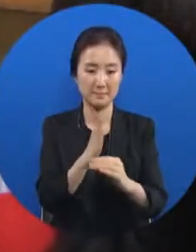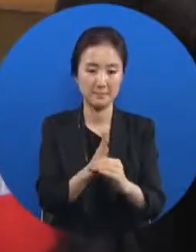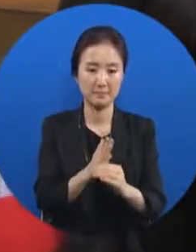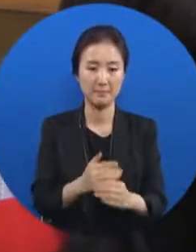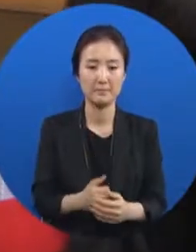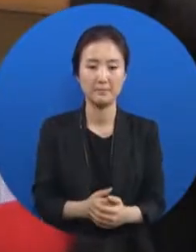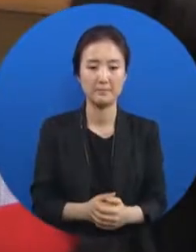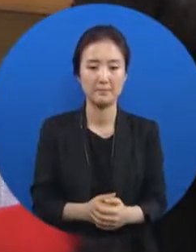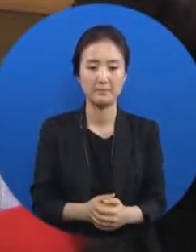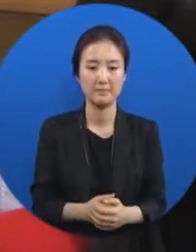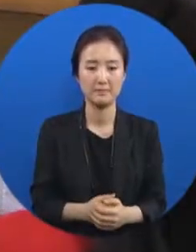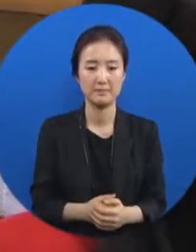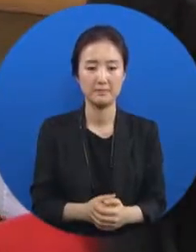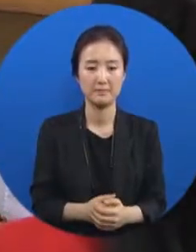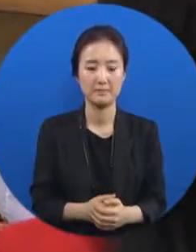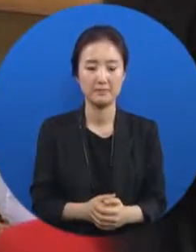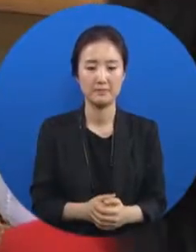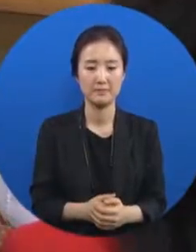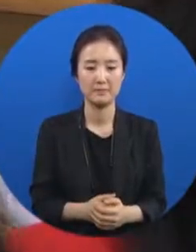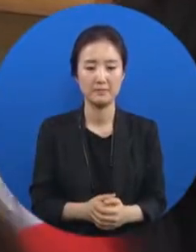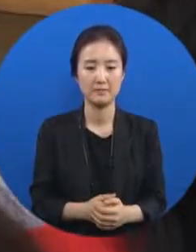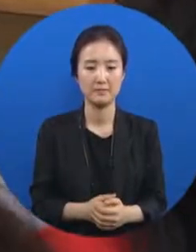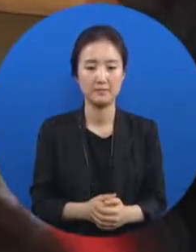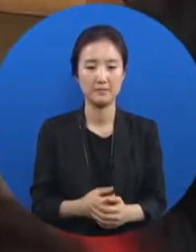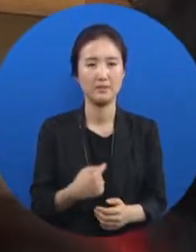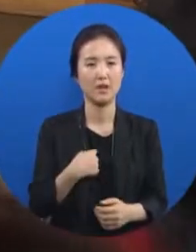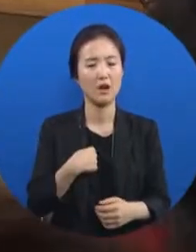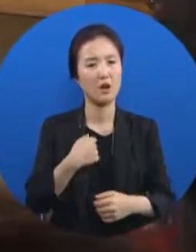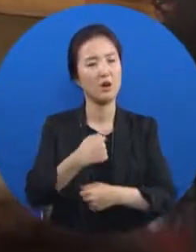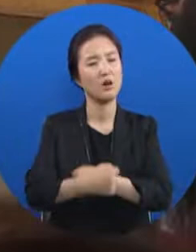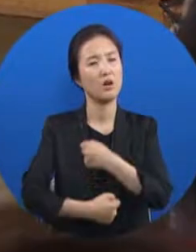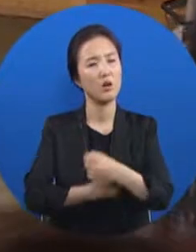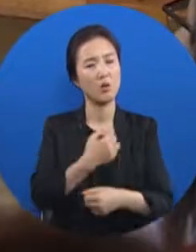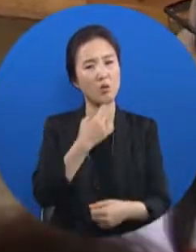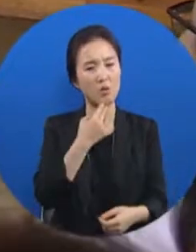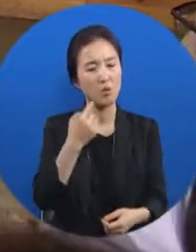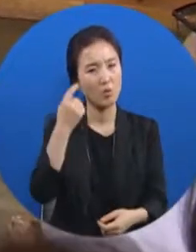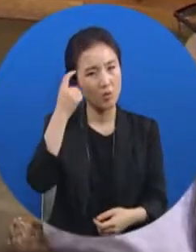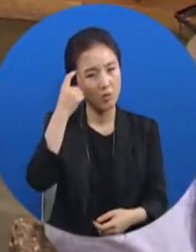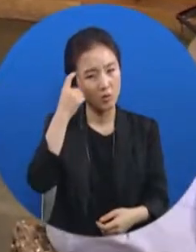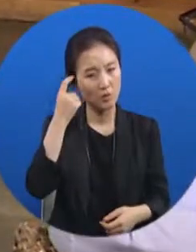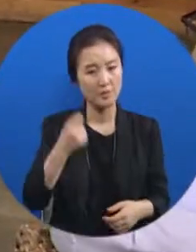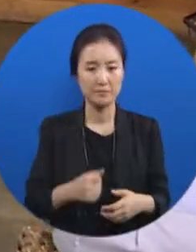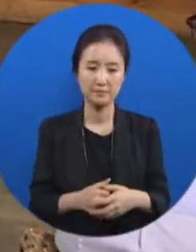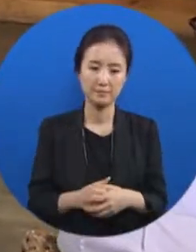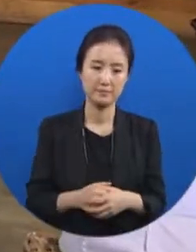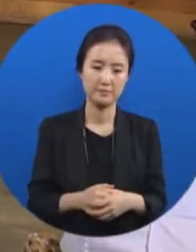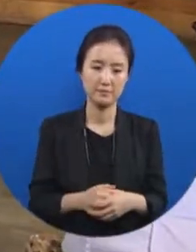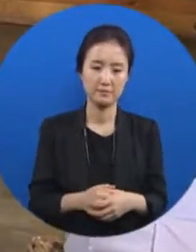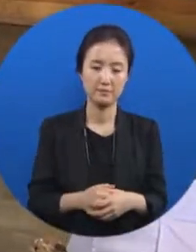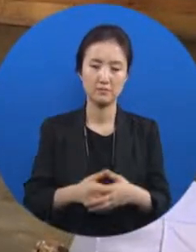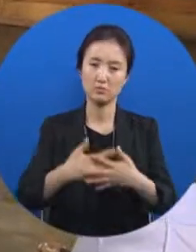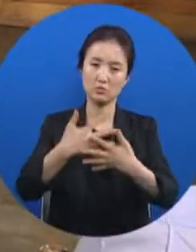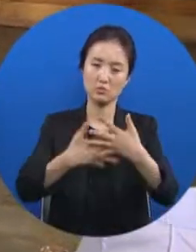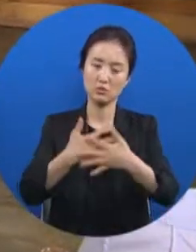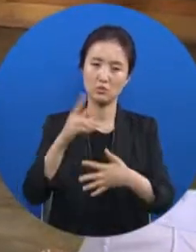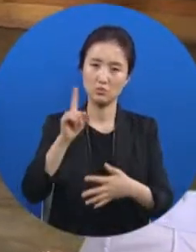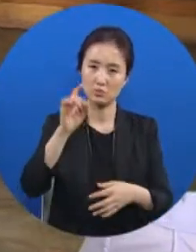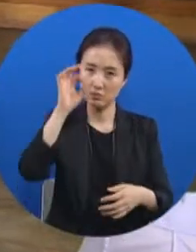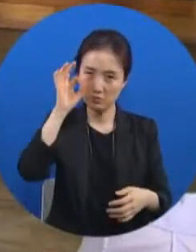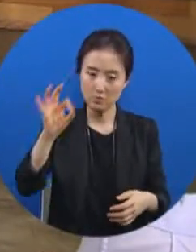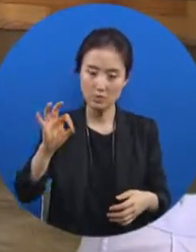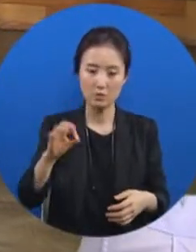이제 느낀 게 뭐냐. 내가 이렇게 자유가 없지? 내가 왜 이렇게 자유가 없을까? 어떤 영화를 봤더니